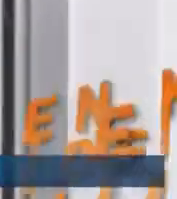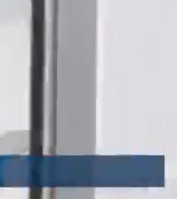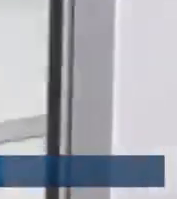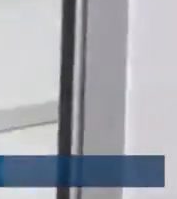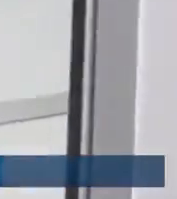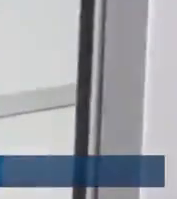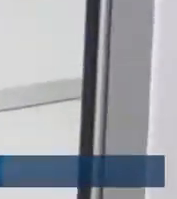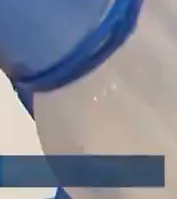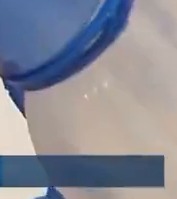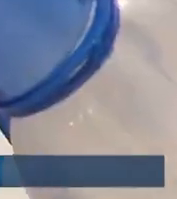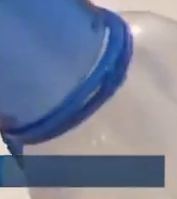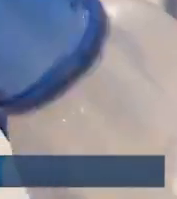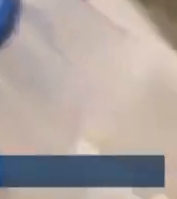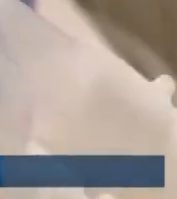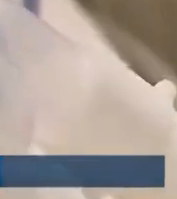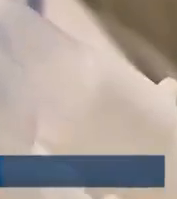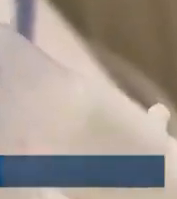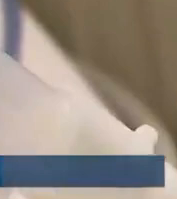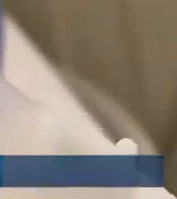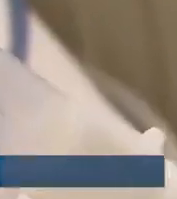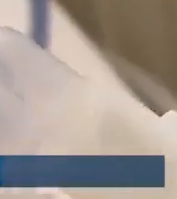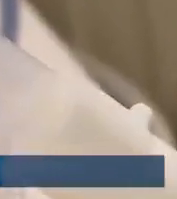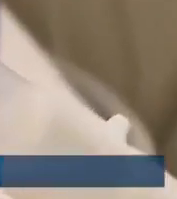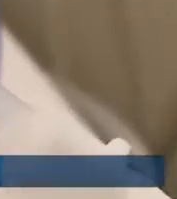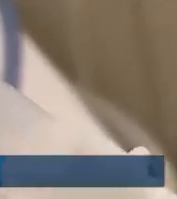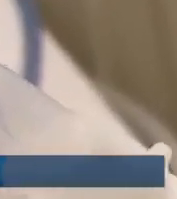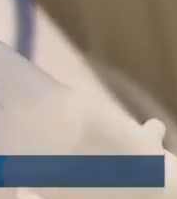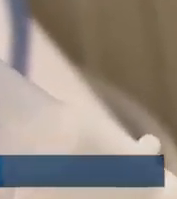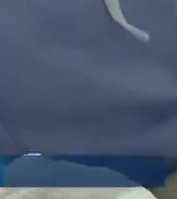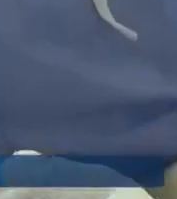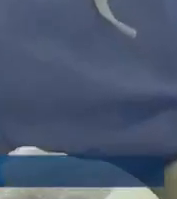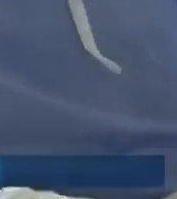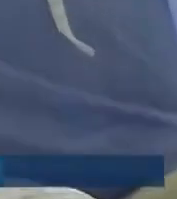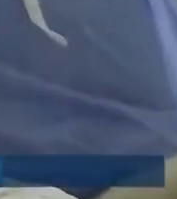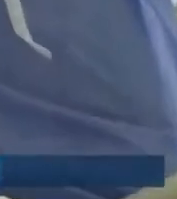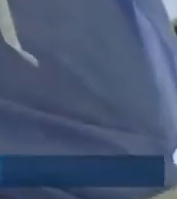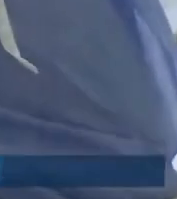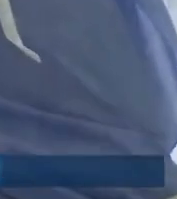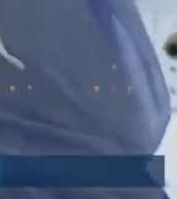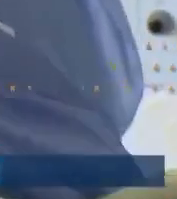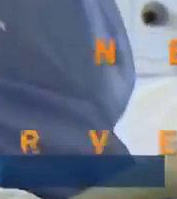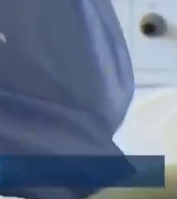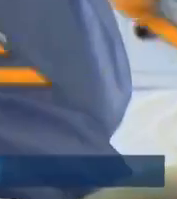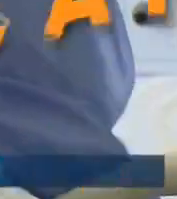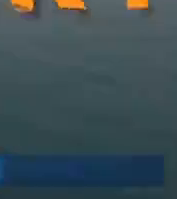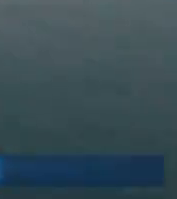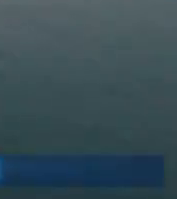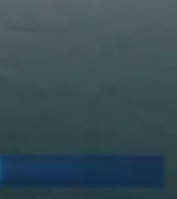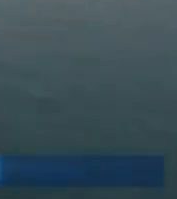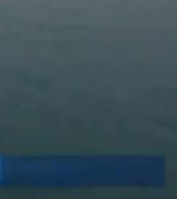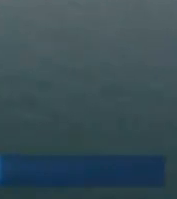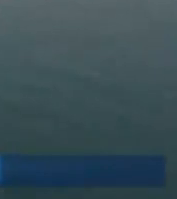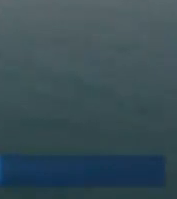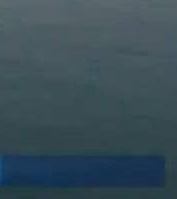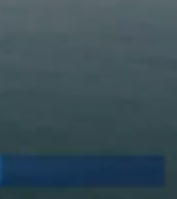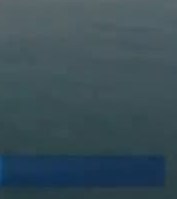En kötüsü geride mi kaldı? Salgının zirve noktası görüldü mü? Daha kötüsü olacak mı? Sokağa çıkma